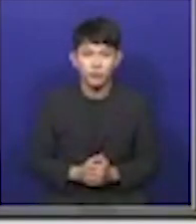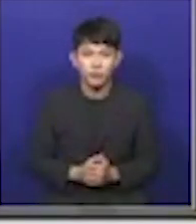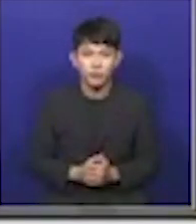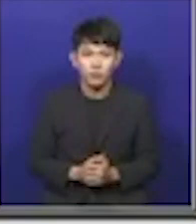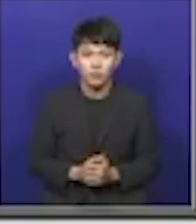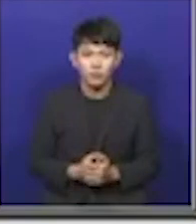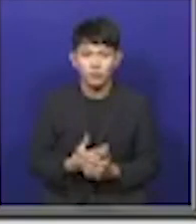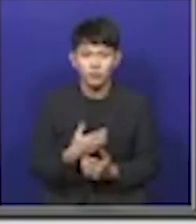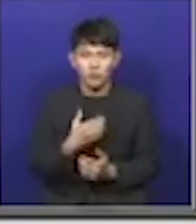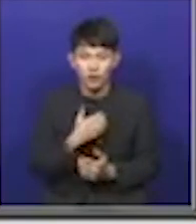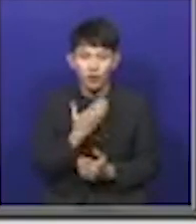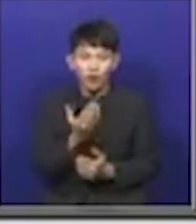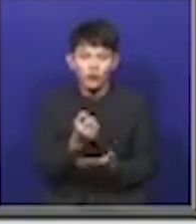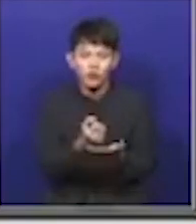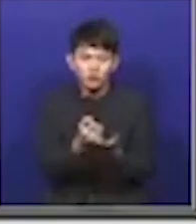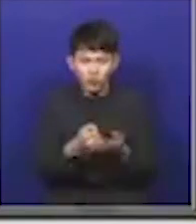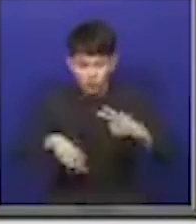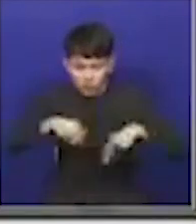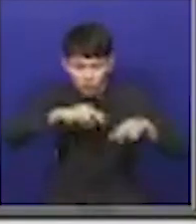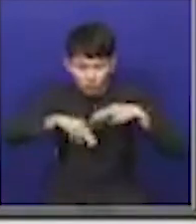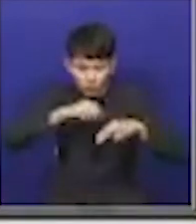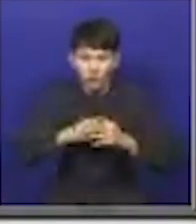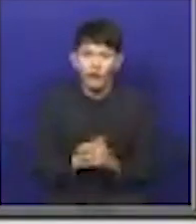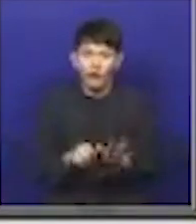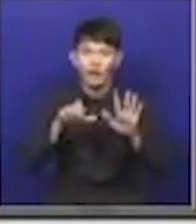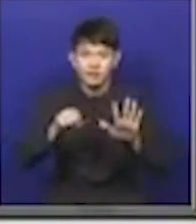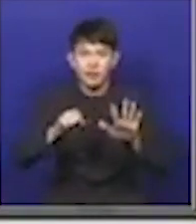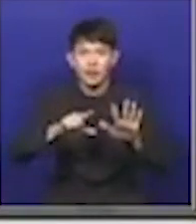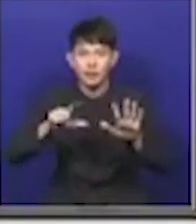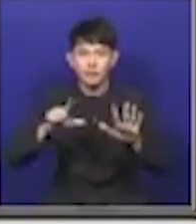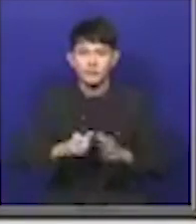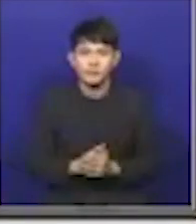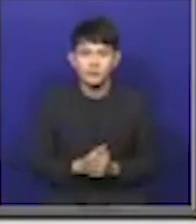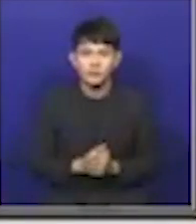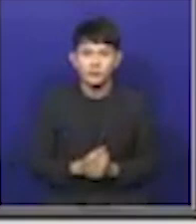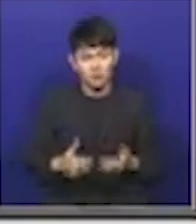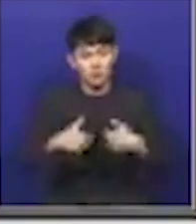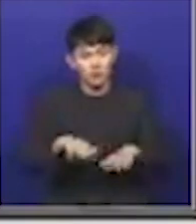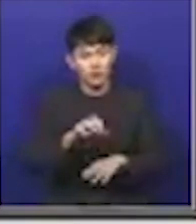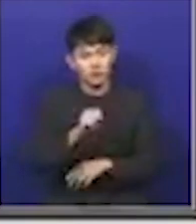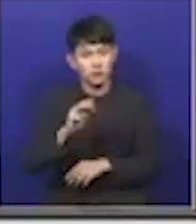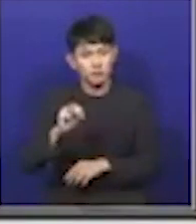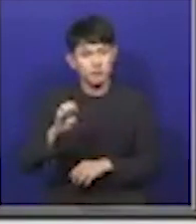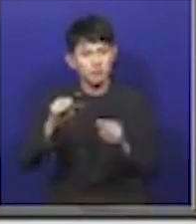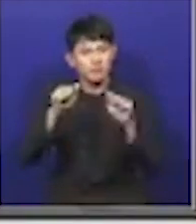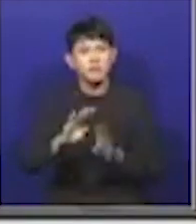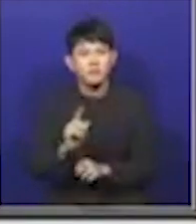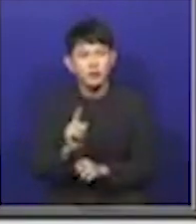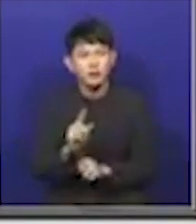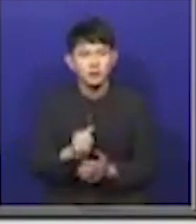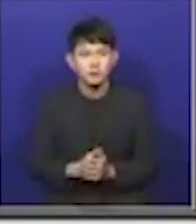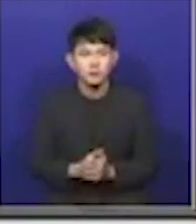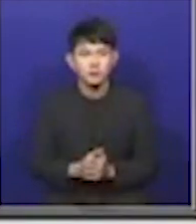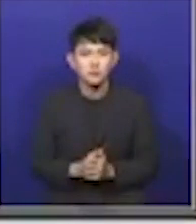ผมอยากให้ช่วยกันดูนะครับ 500,000 กว่าล้านฮะท่านจะปล่อย SME ประเภทไหนฮะ